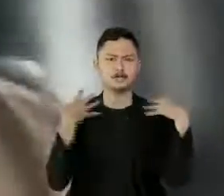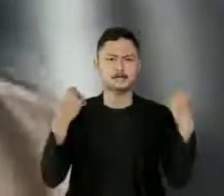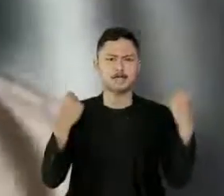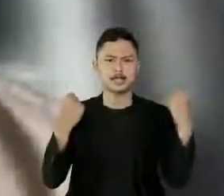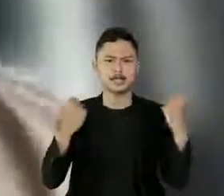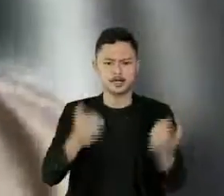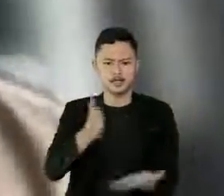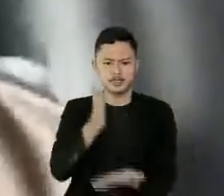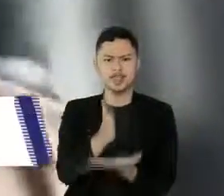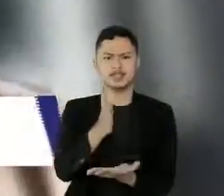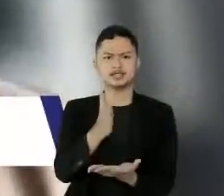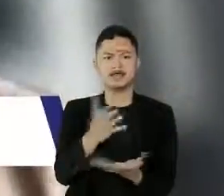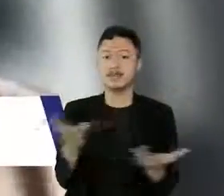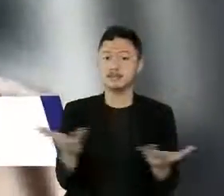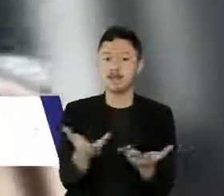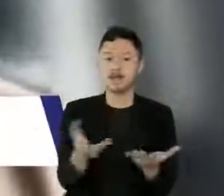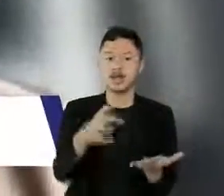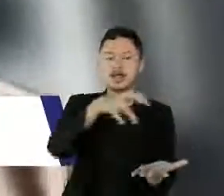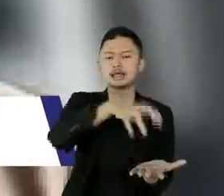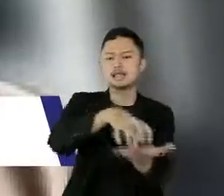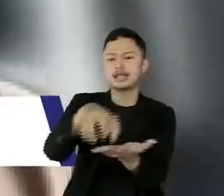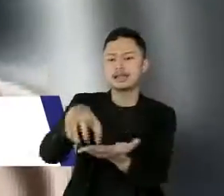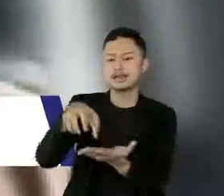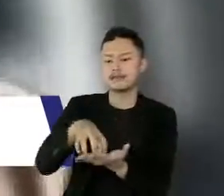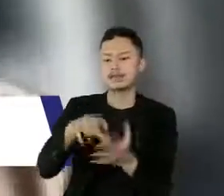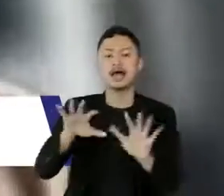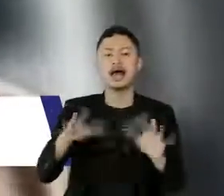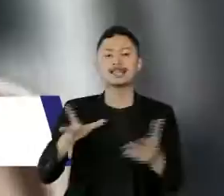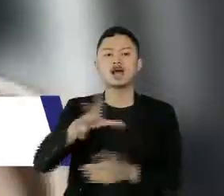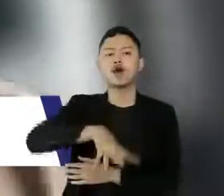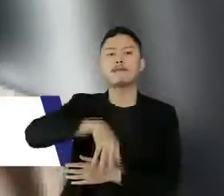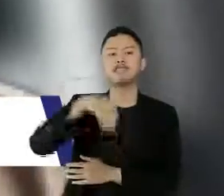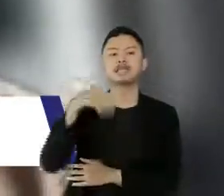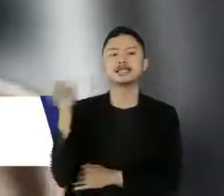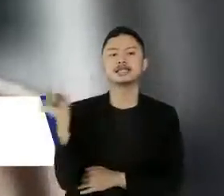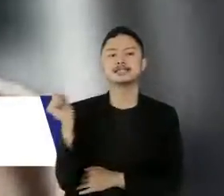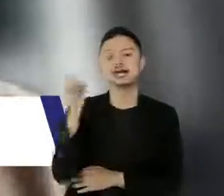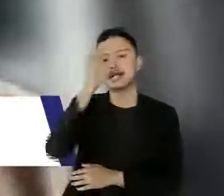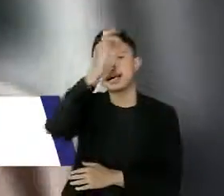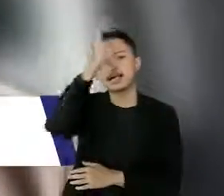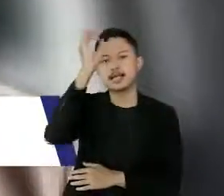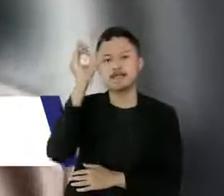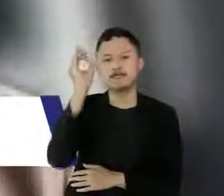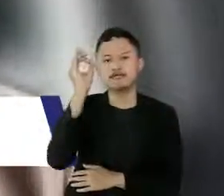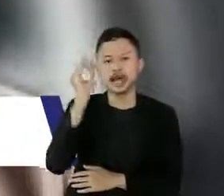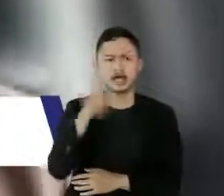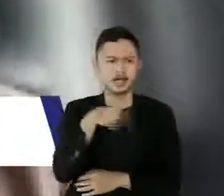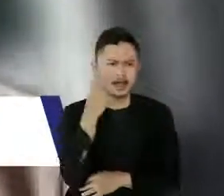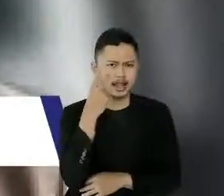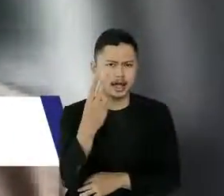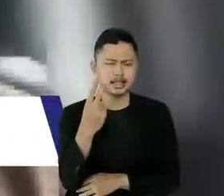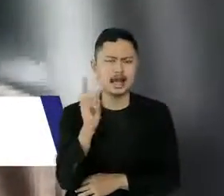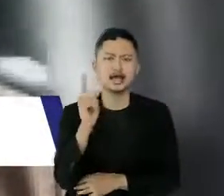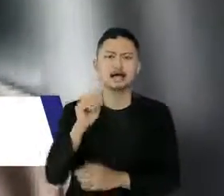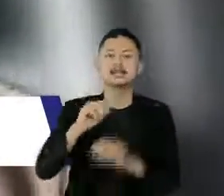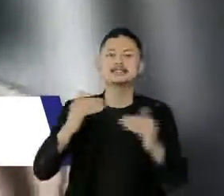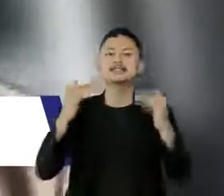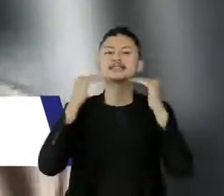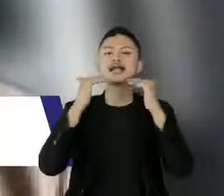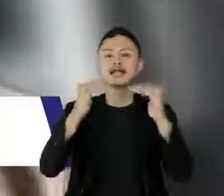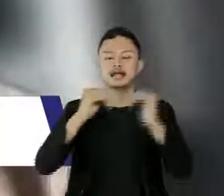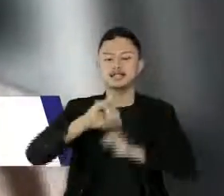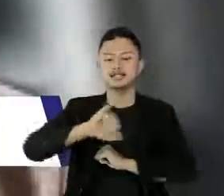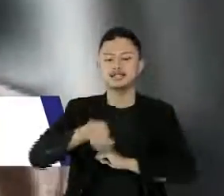disiplin di destinasi maupun sentra ekonomi kreatif ini harus kita terus lakukan. Sertifikasi CHSE bekerjasama